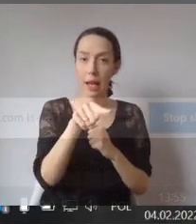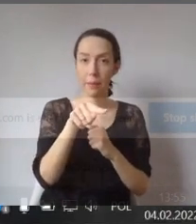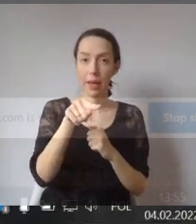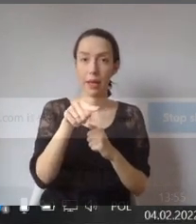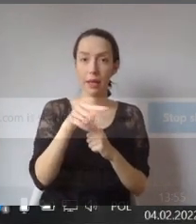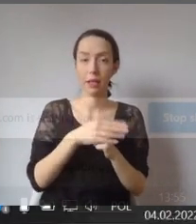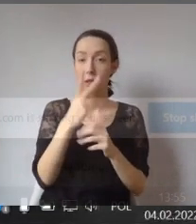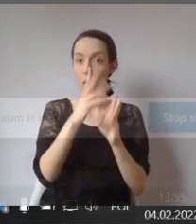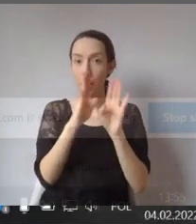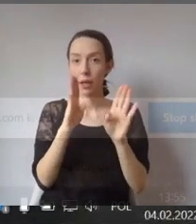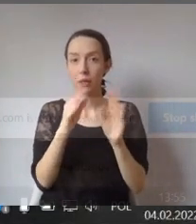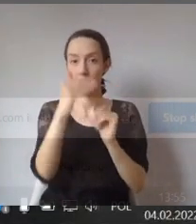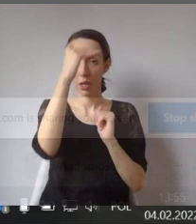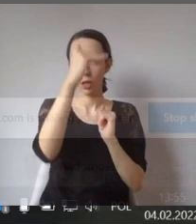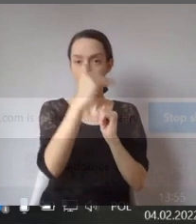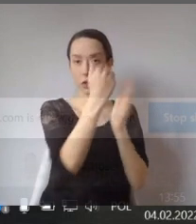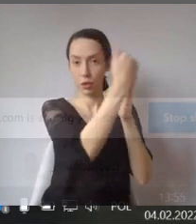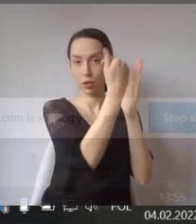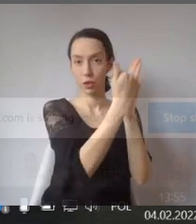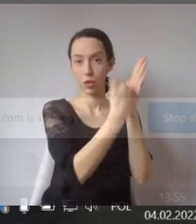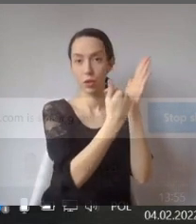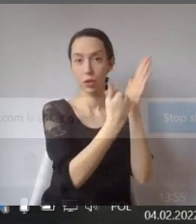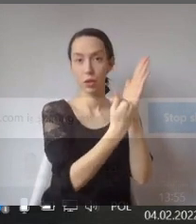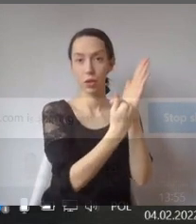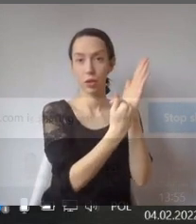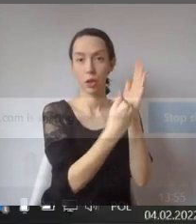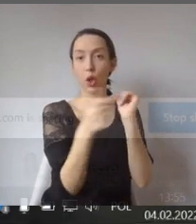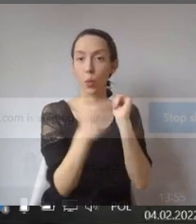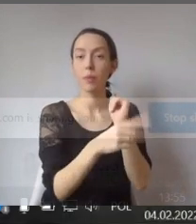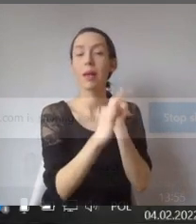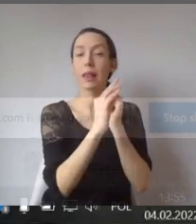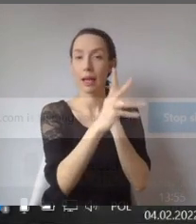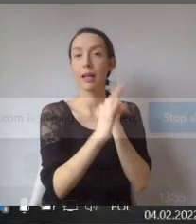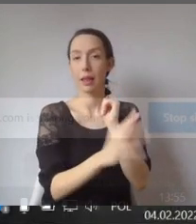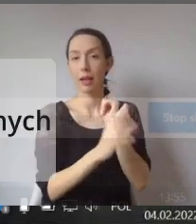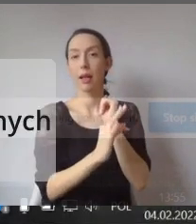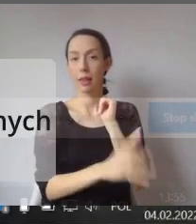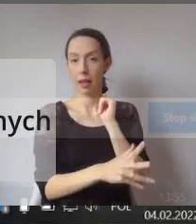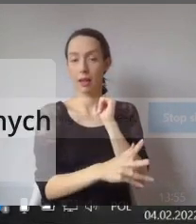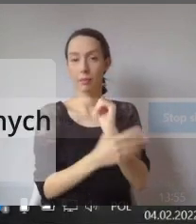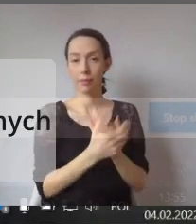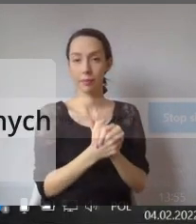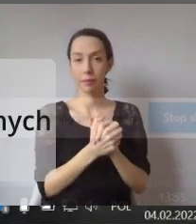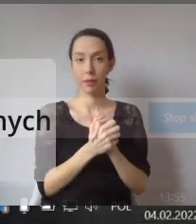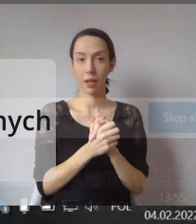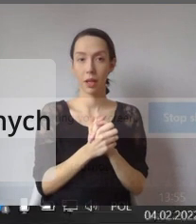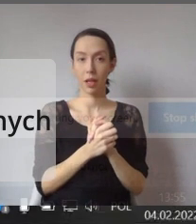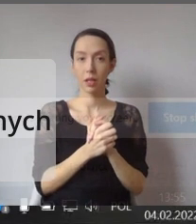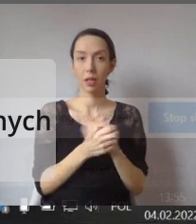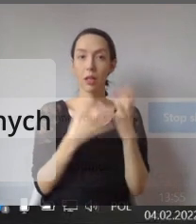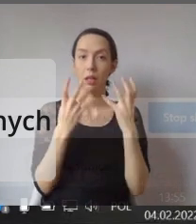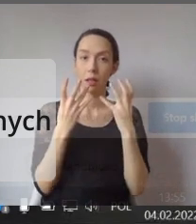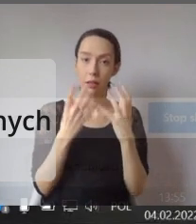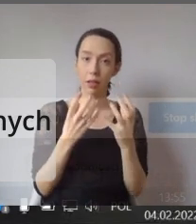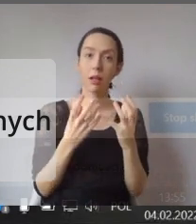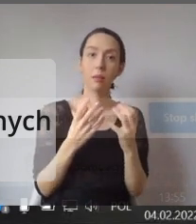zobaczcie. Te wszystkie 3 opcje powinny być ustawione na tak. Czyli chciałbym uzyskać